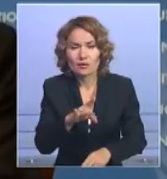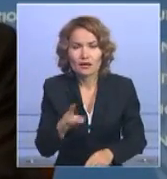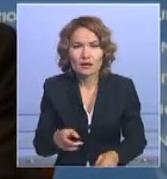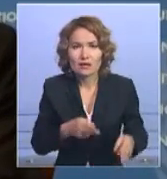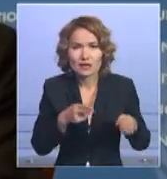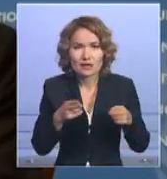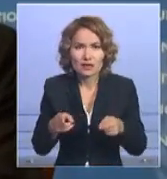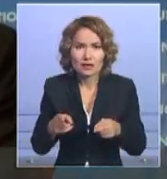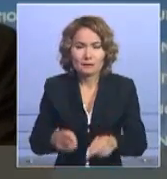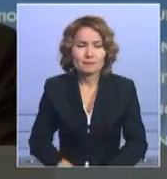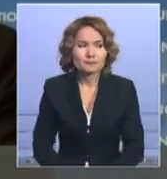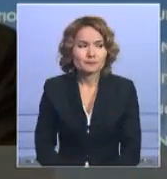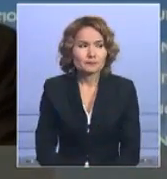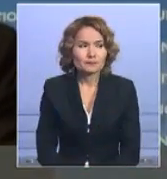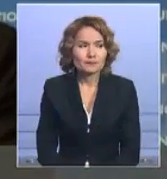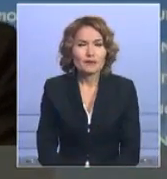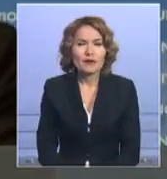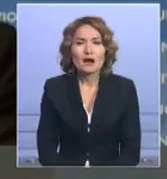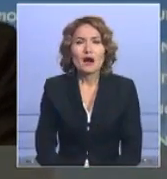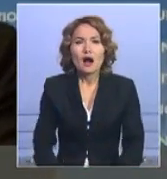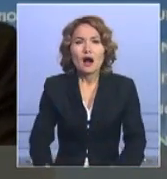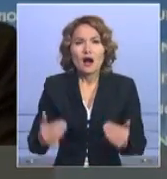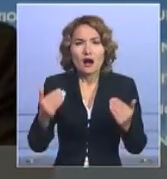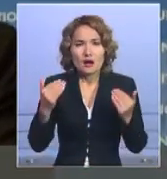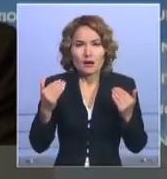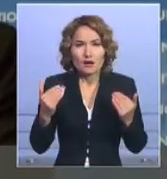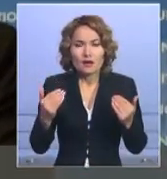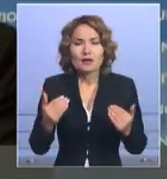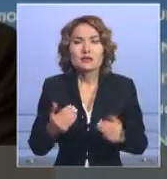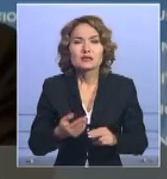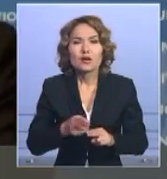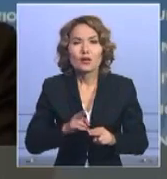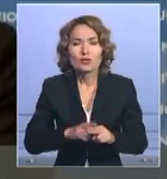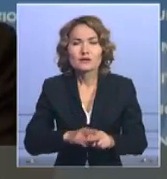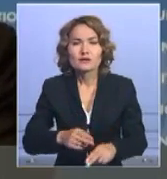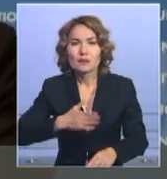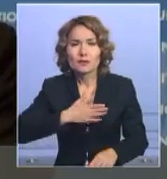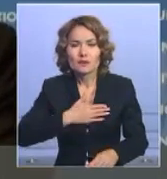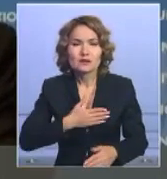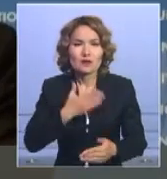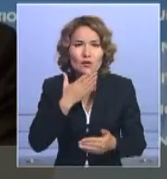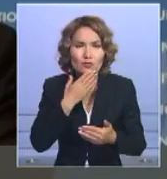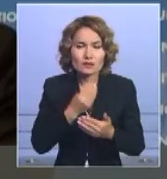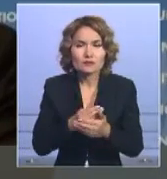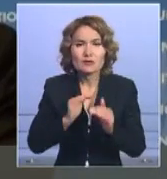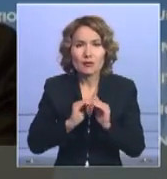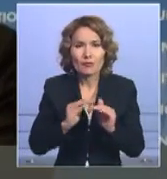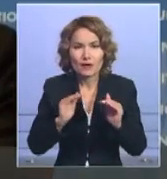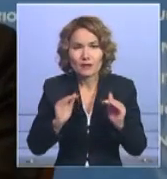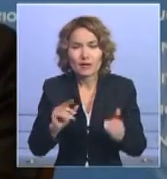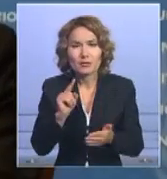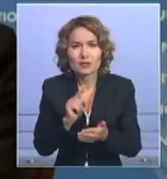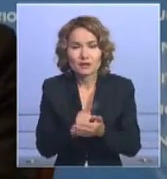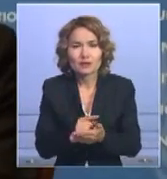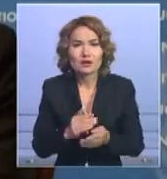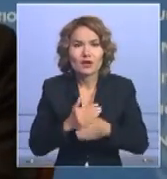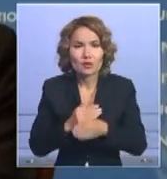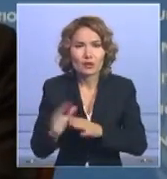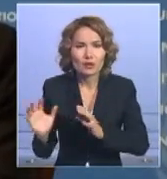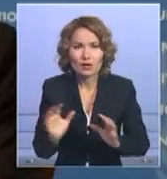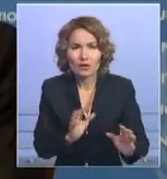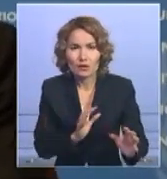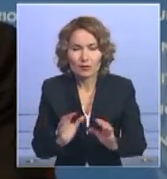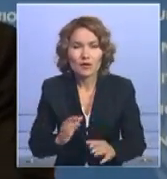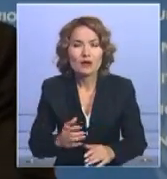Баланың аты бала. Оларға жау немесе қылмыскер деп емес, өз балаңа қамқорлық көрсеткендей қарауға тиіспіз. Олар аз жыл ішінде бастан